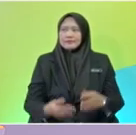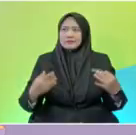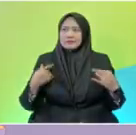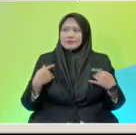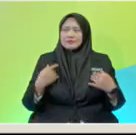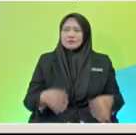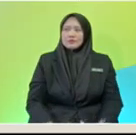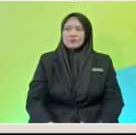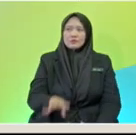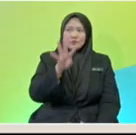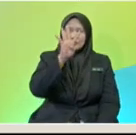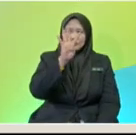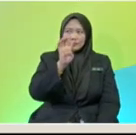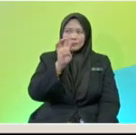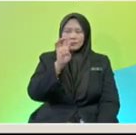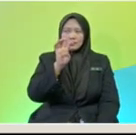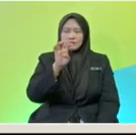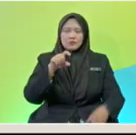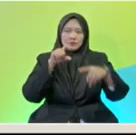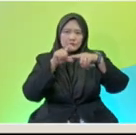40 Bahagia